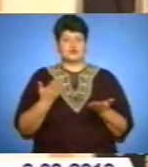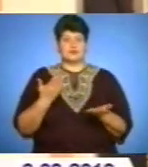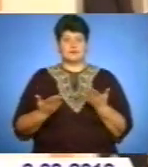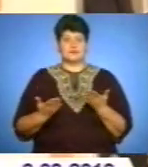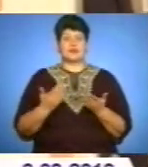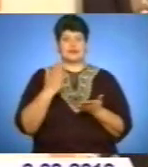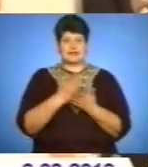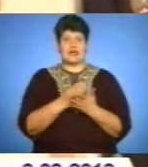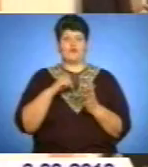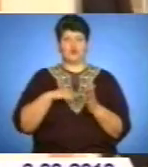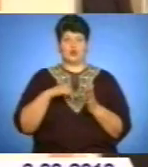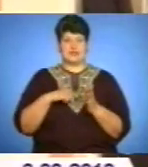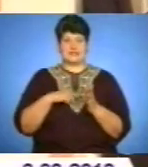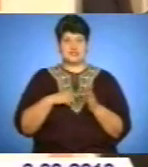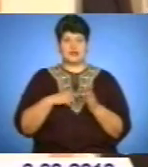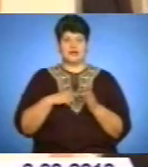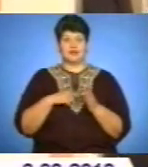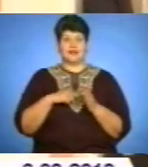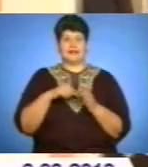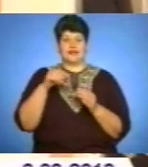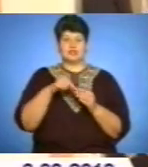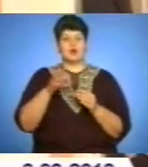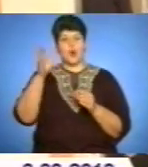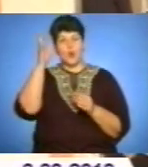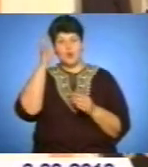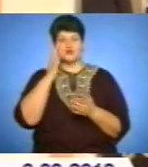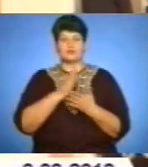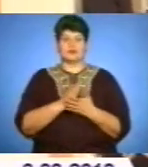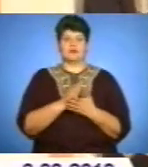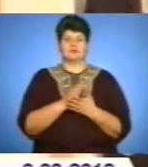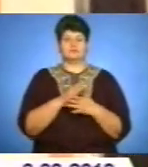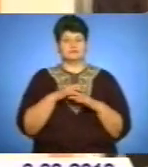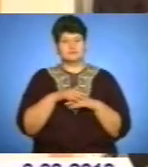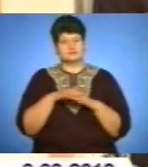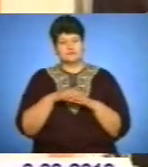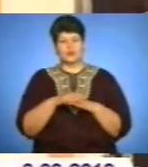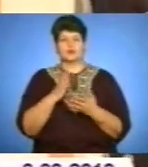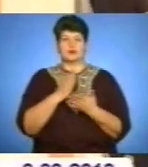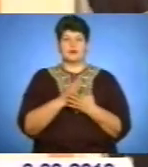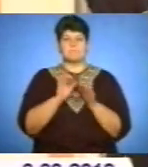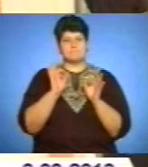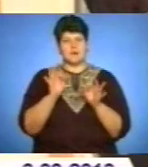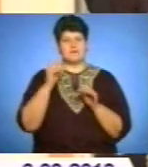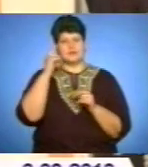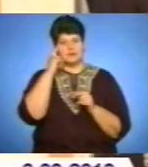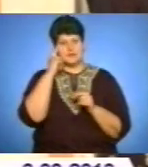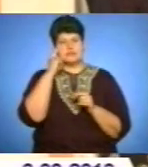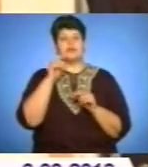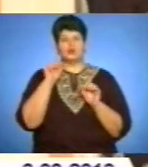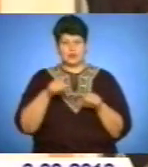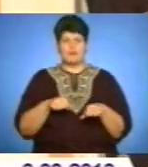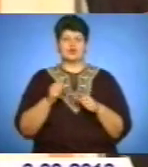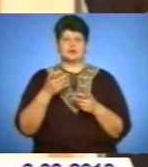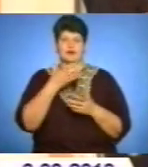Якщо є внутрішня начинка, тобто розум, логіка, правильне мислення, тоді, можливо,